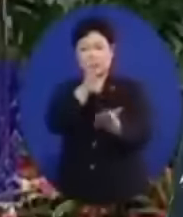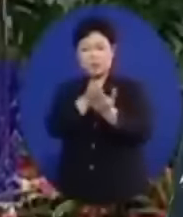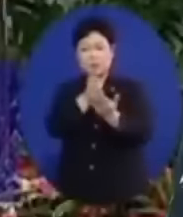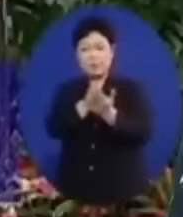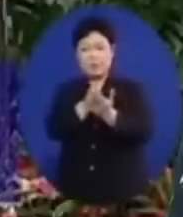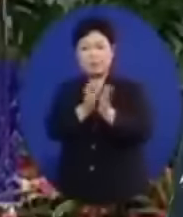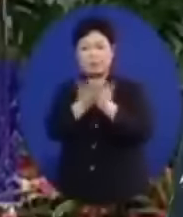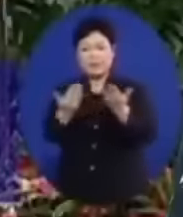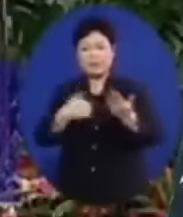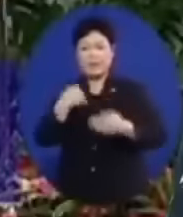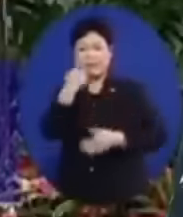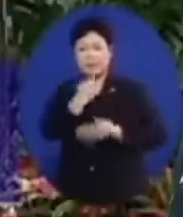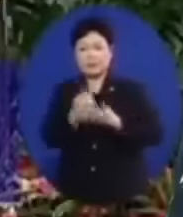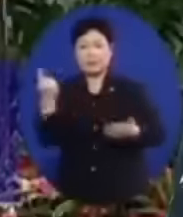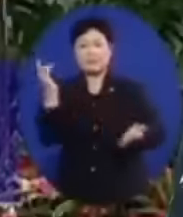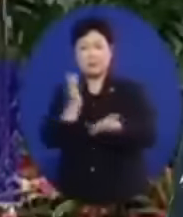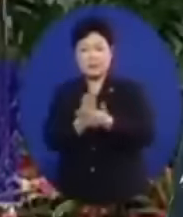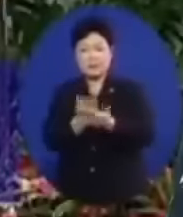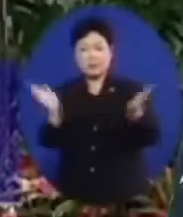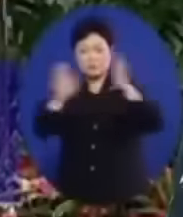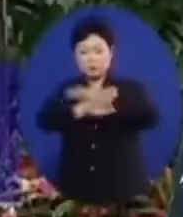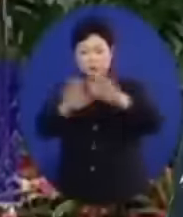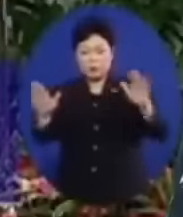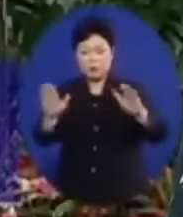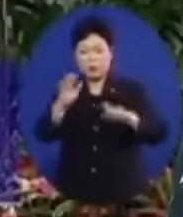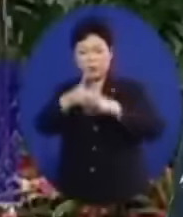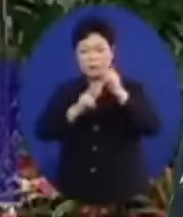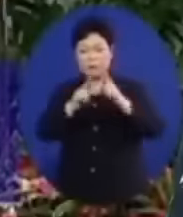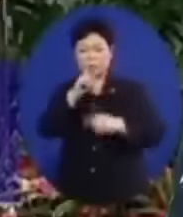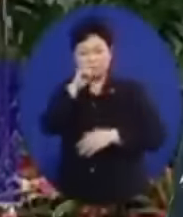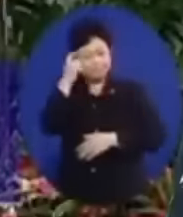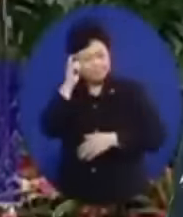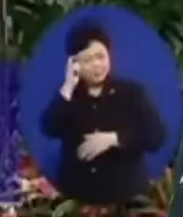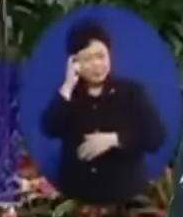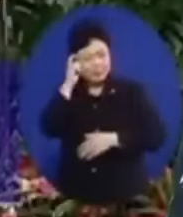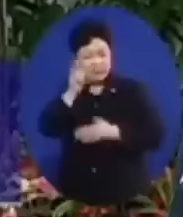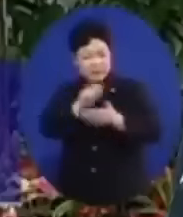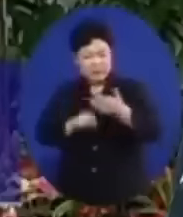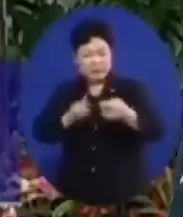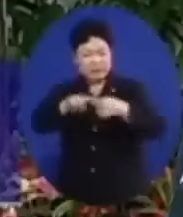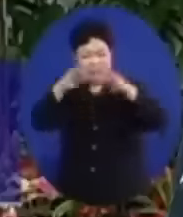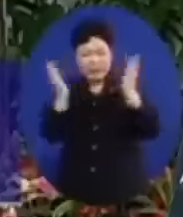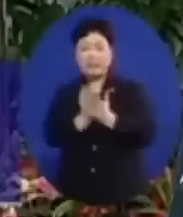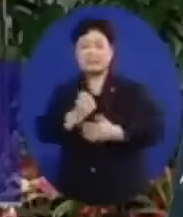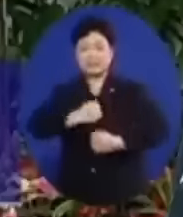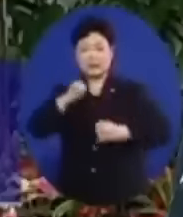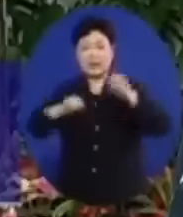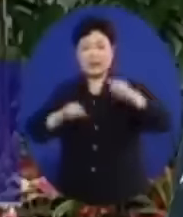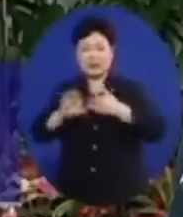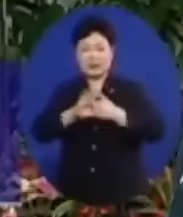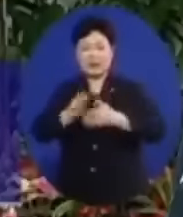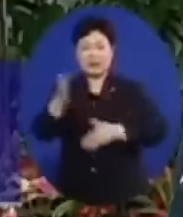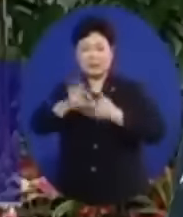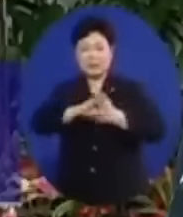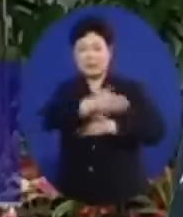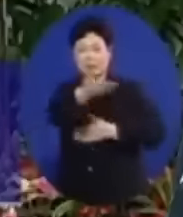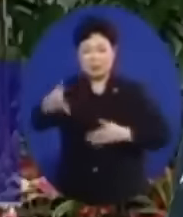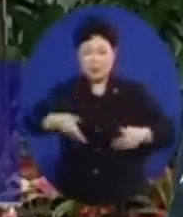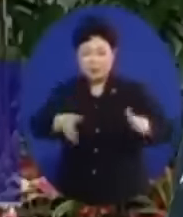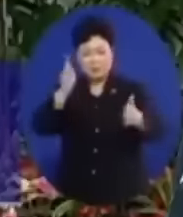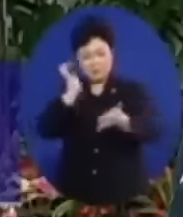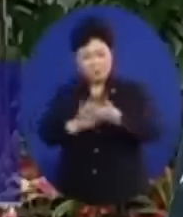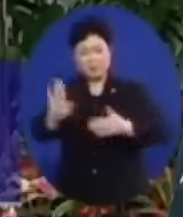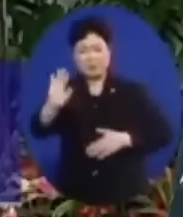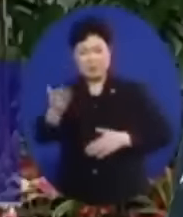내 입에서 떠나지 말게 하며 주야로 그것을 묵상하여 그 안에 기록한 대로 다 지켜 행하라. 그러면 내 길이 평탄하게 될